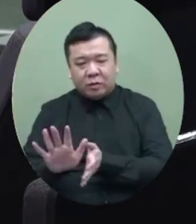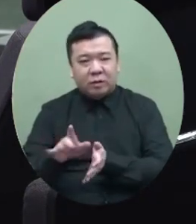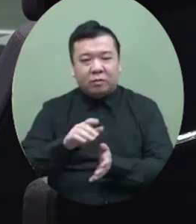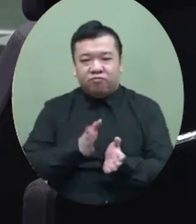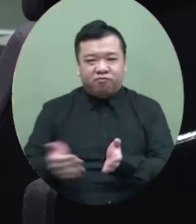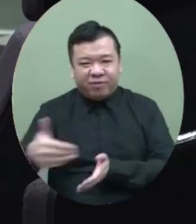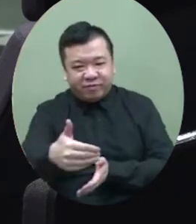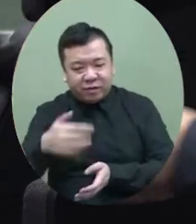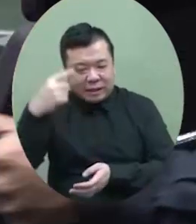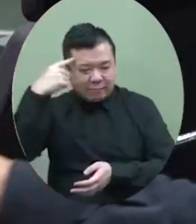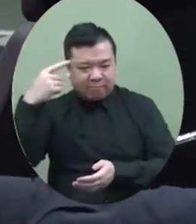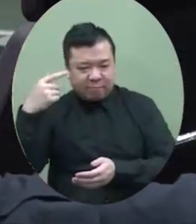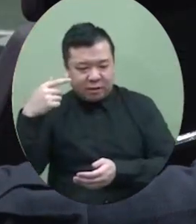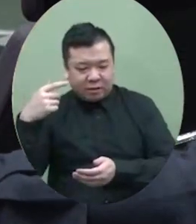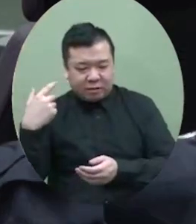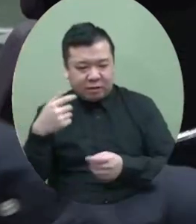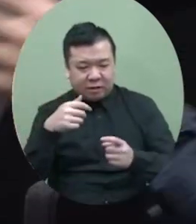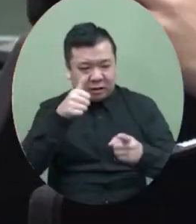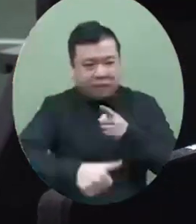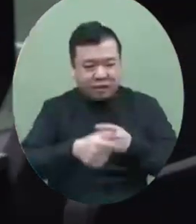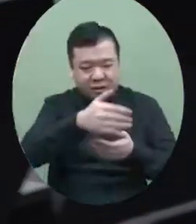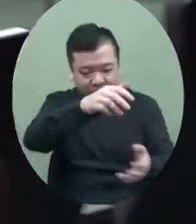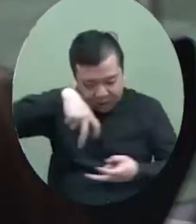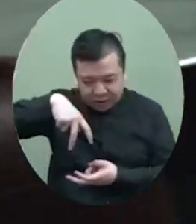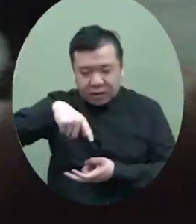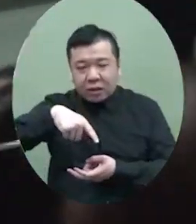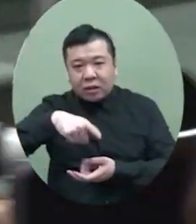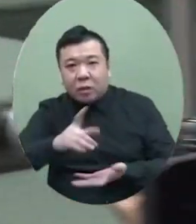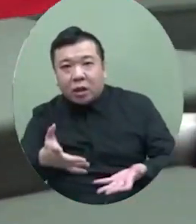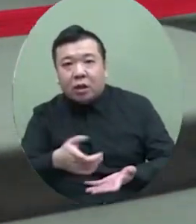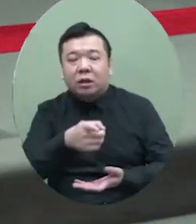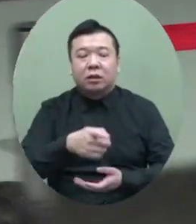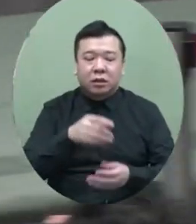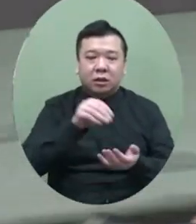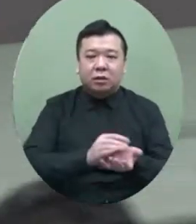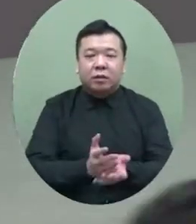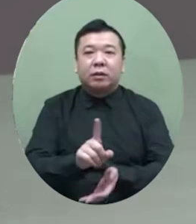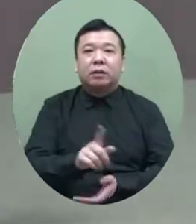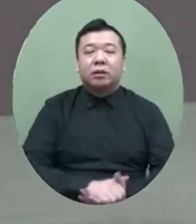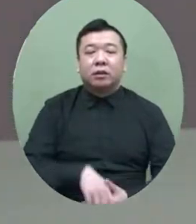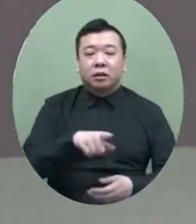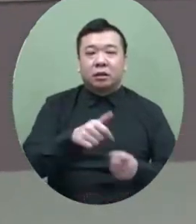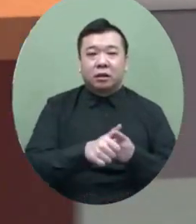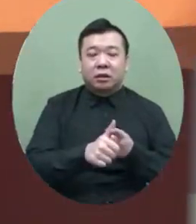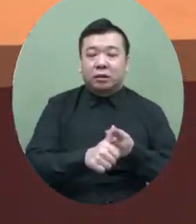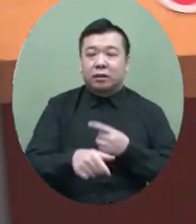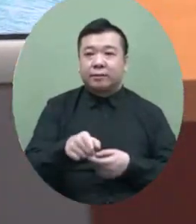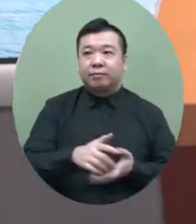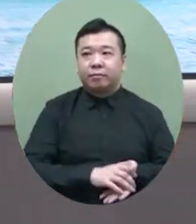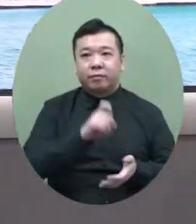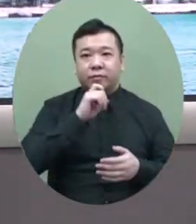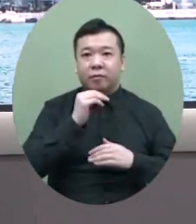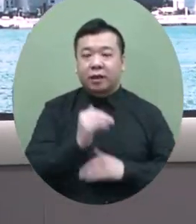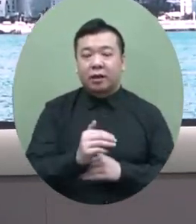唔該。 好多謝3個提問。第一咧就喺採取呢種我哋叫做限